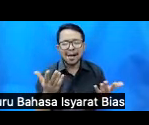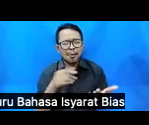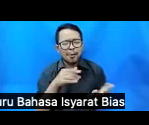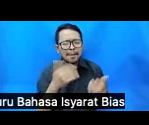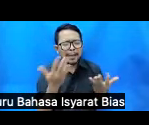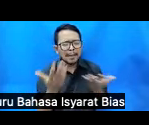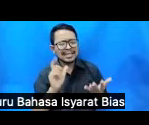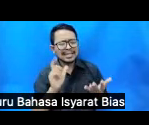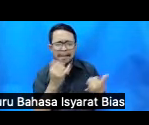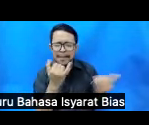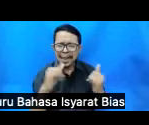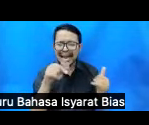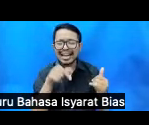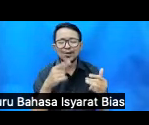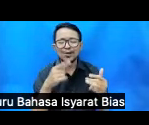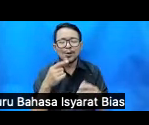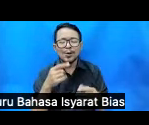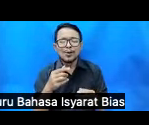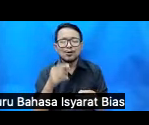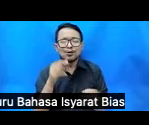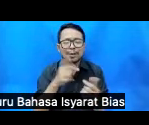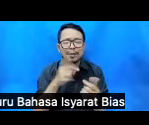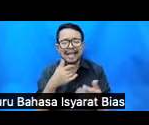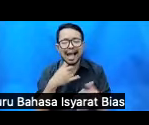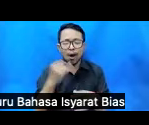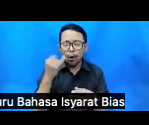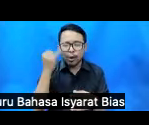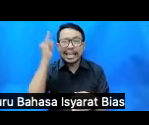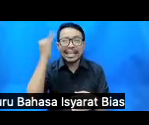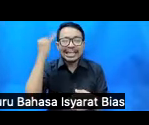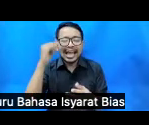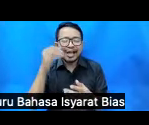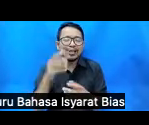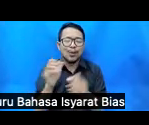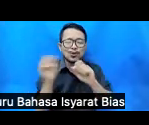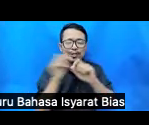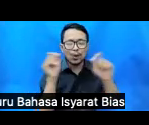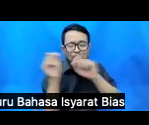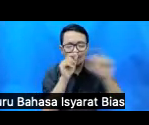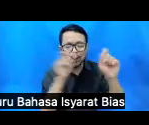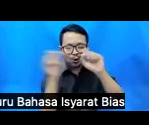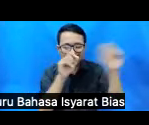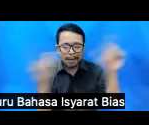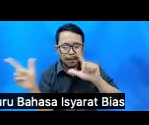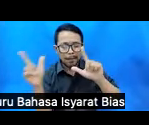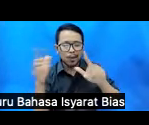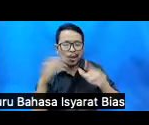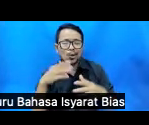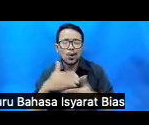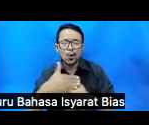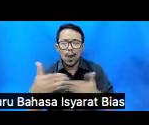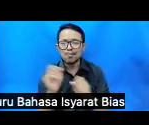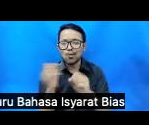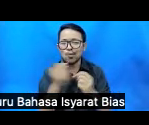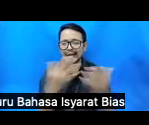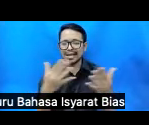Lego ini bisa menjaring ide-ide mereka dan juga membentuk konsep dari ruang publik tersebut.